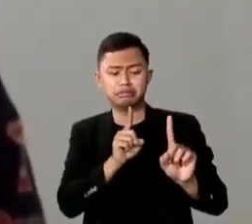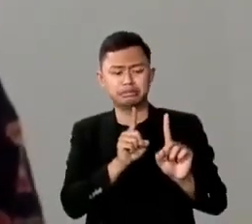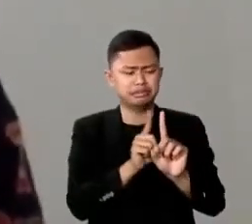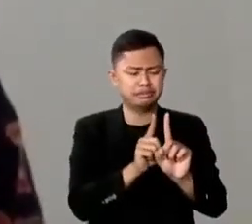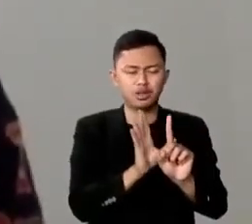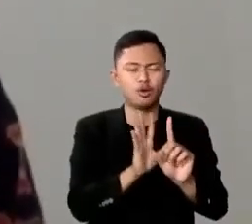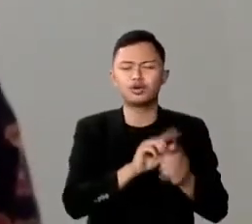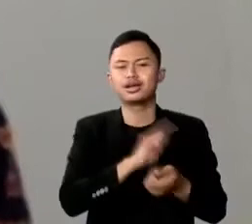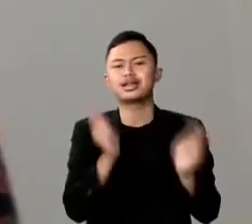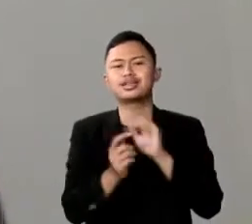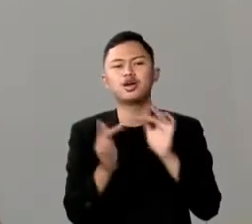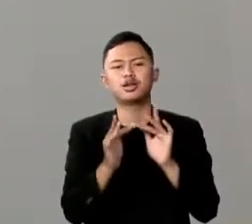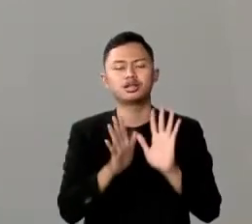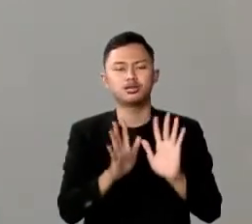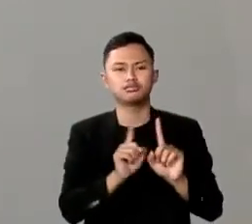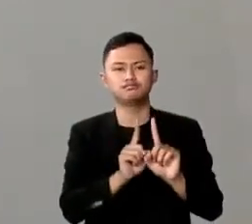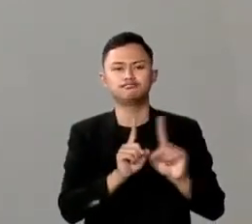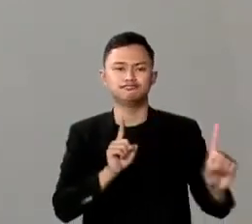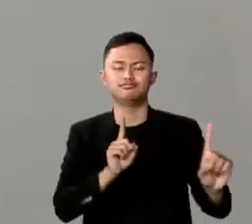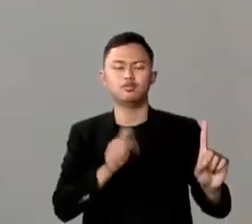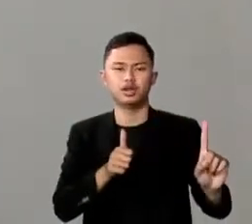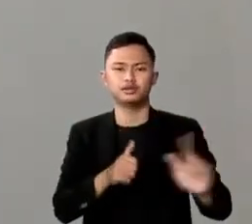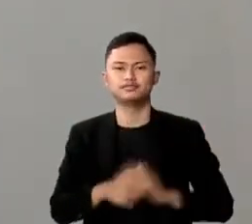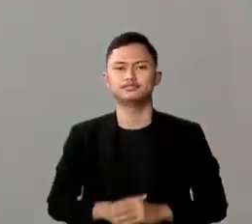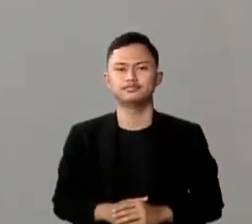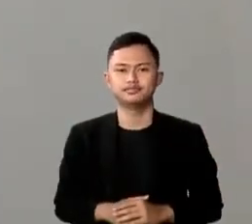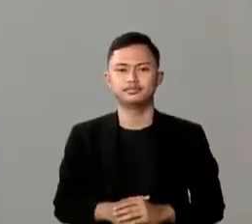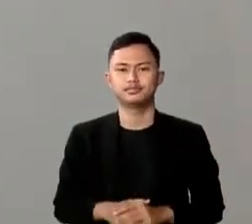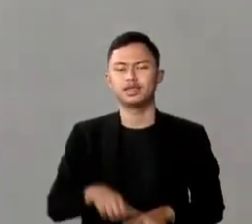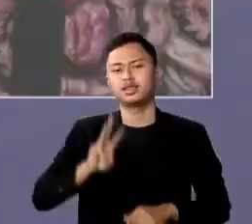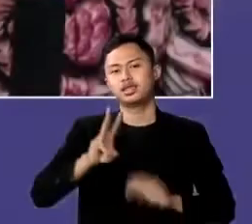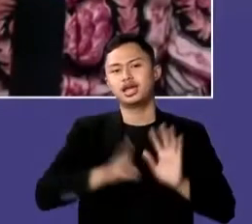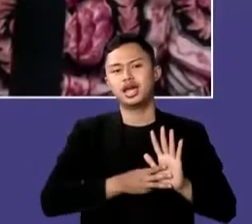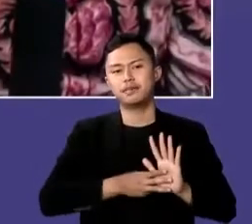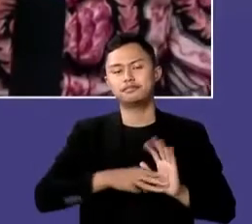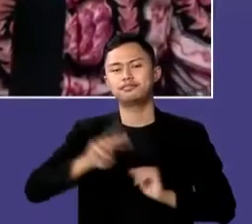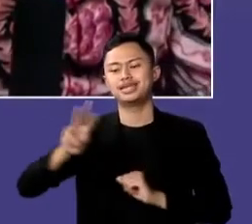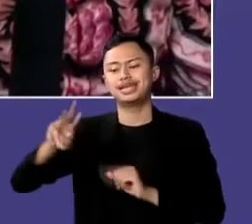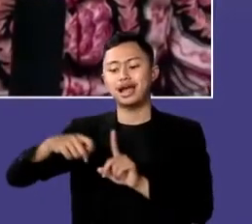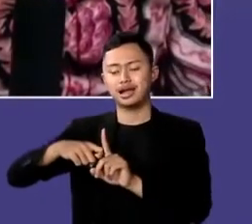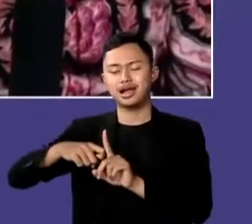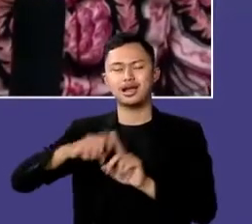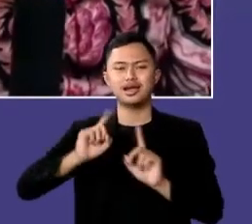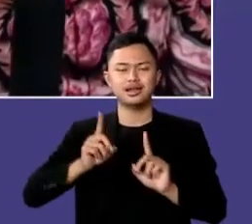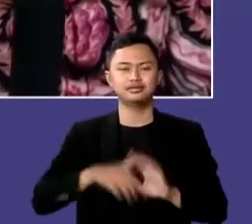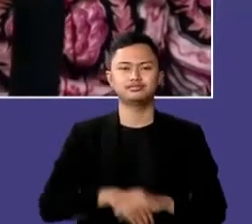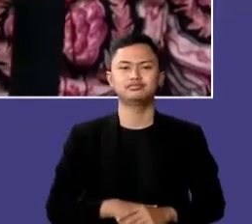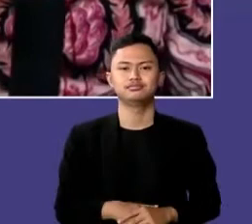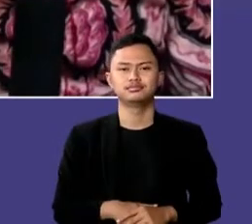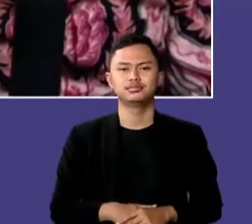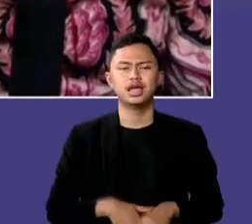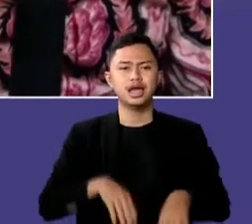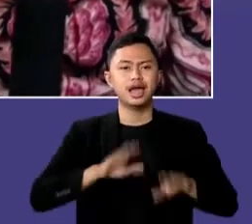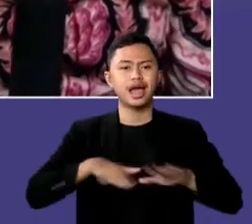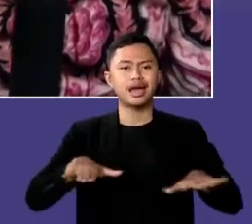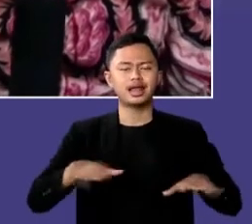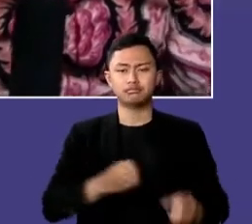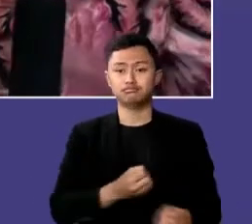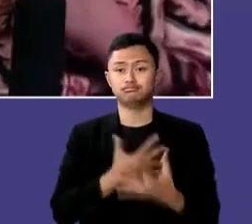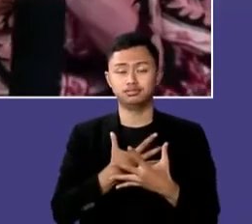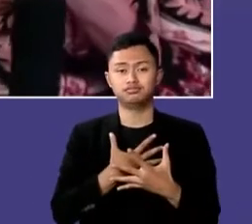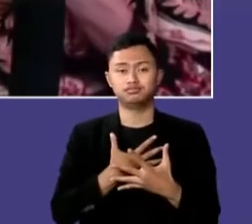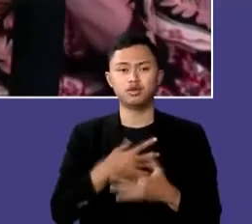secara online begitu kira-kira Iya jadi ada 3 m dan 3 kaya dokter Nah jika anak pernah terpapar